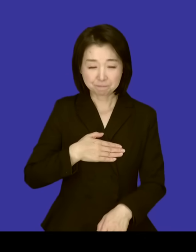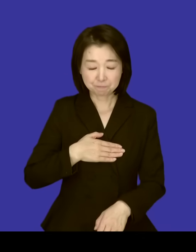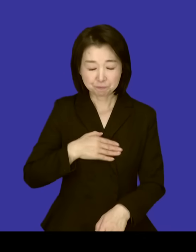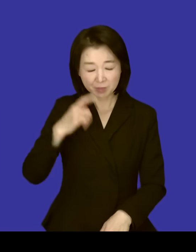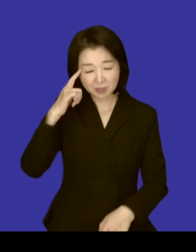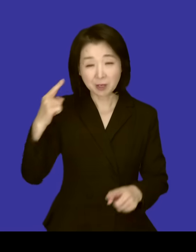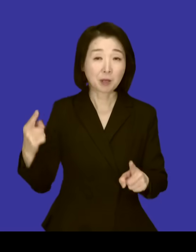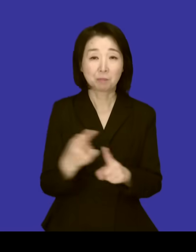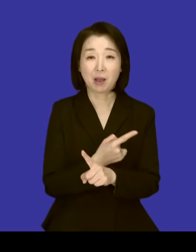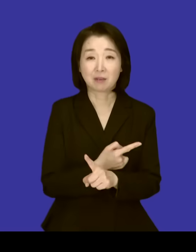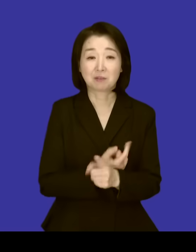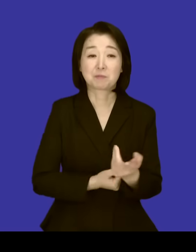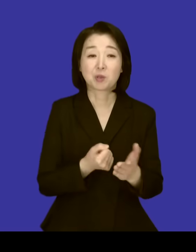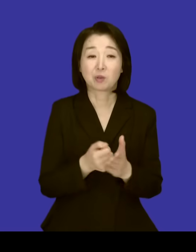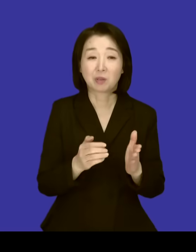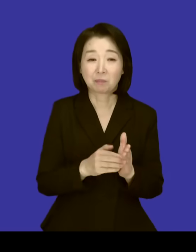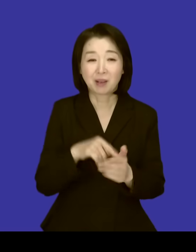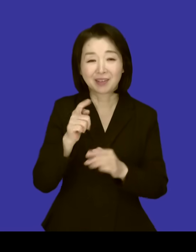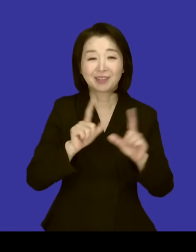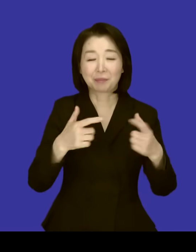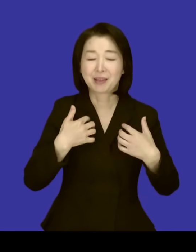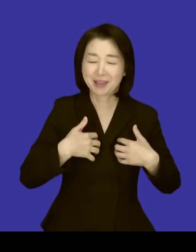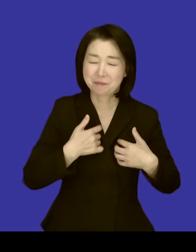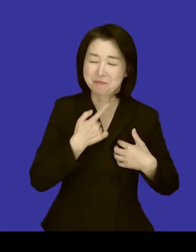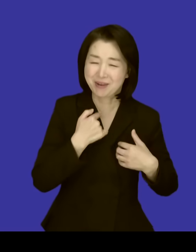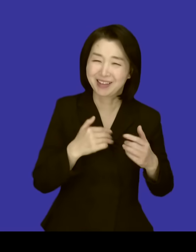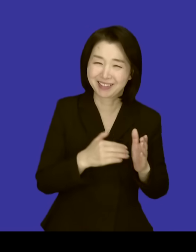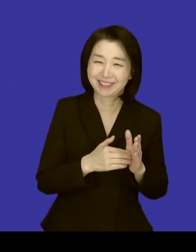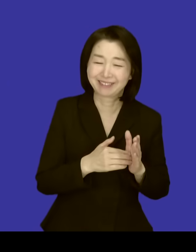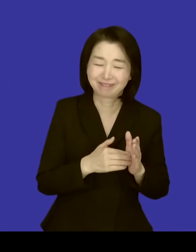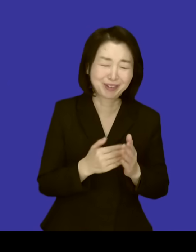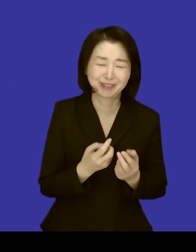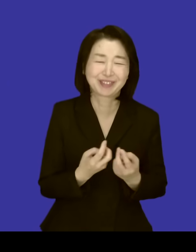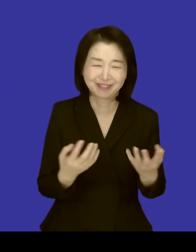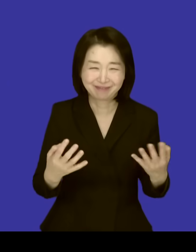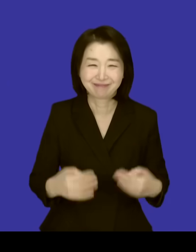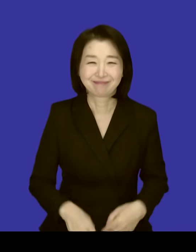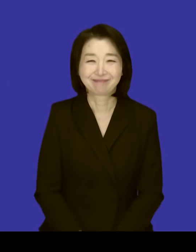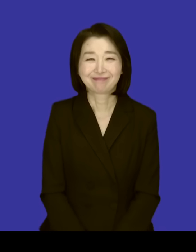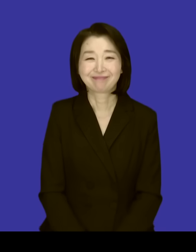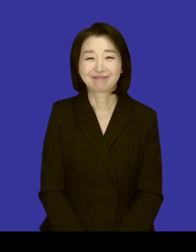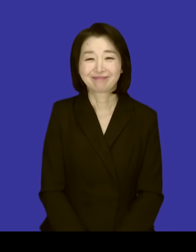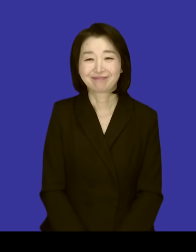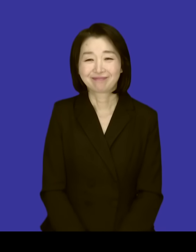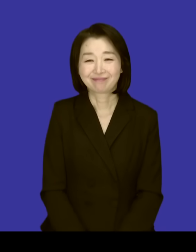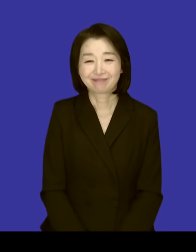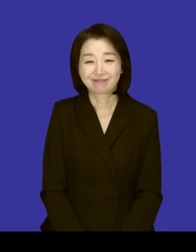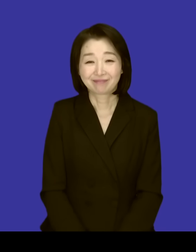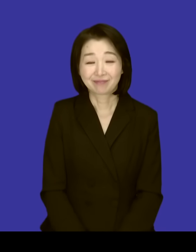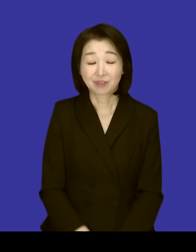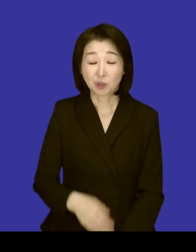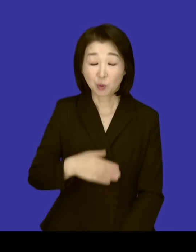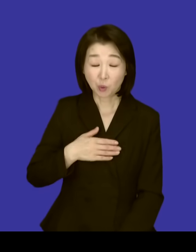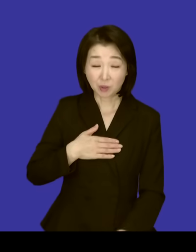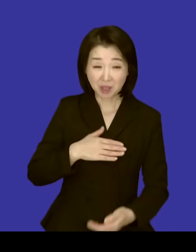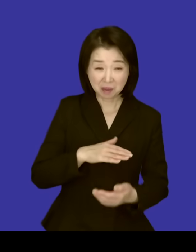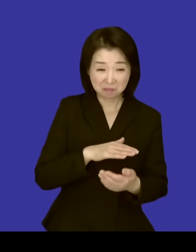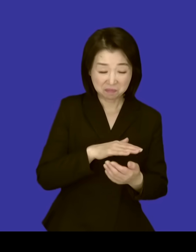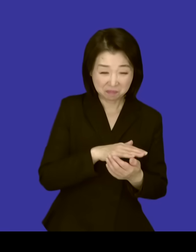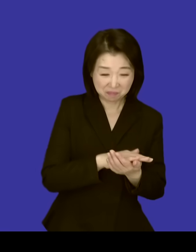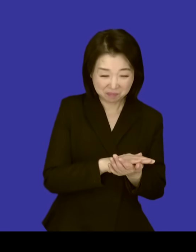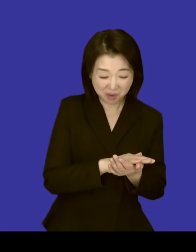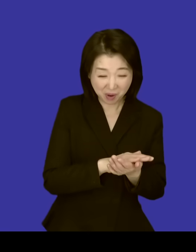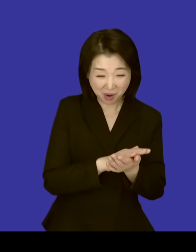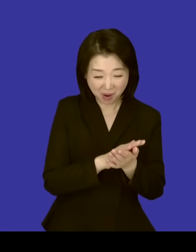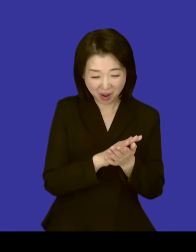거는 이제 그 다음날도 게임을 했지만은 물론 뭐 예, 어쩔 수 없죠. 예, 근데 이제 서서히 바뀌었던 거예요. 그때가 좀 계기가